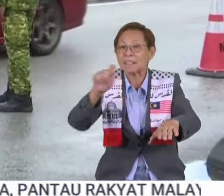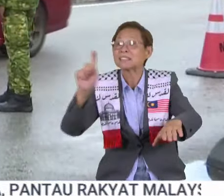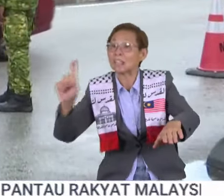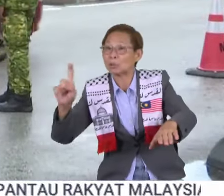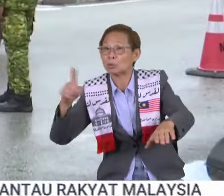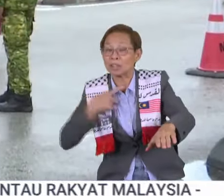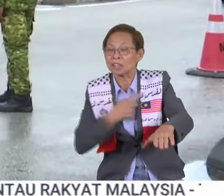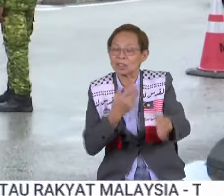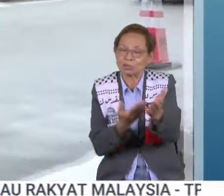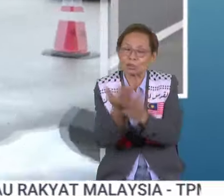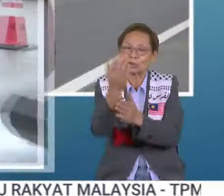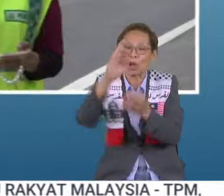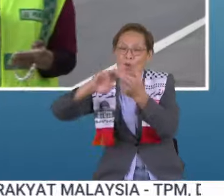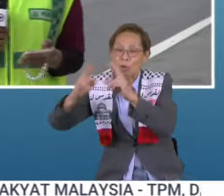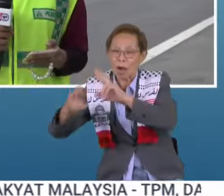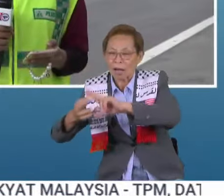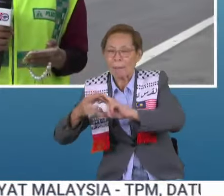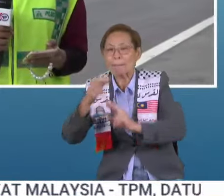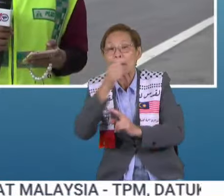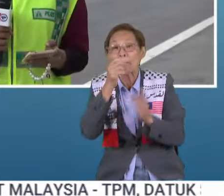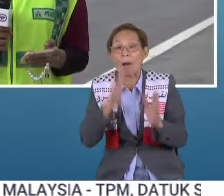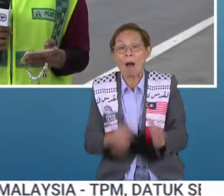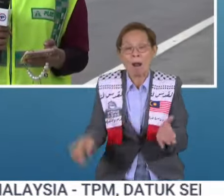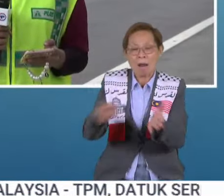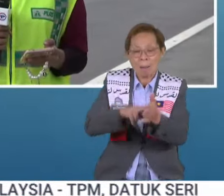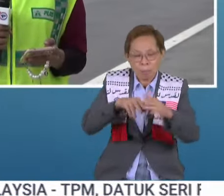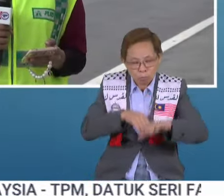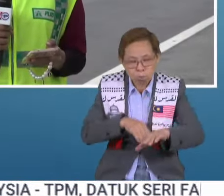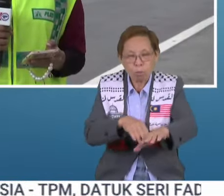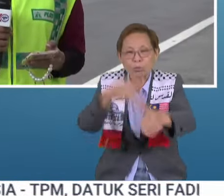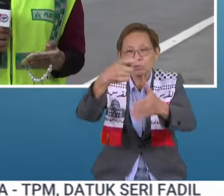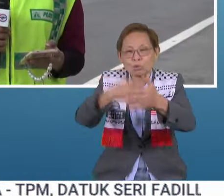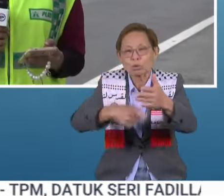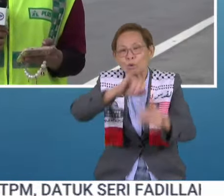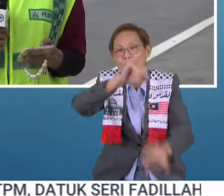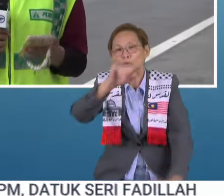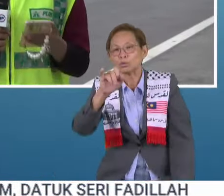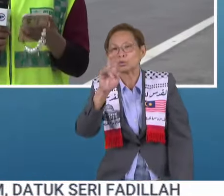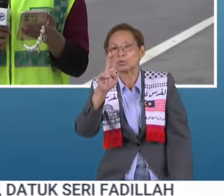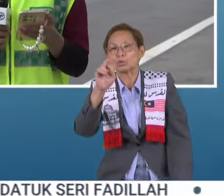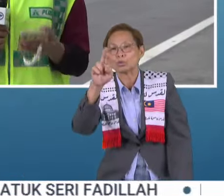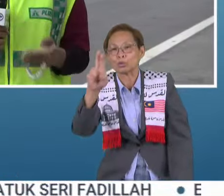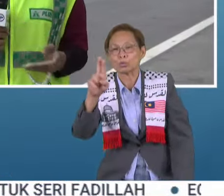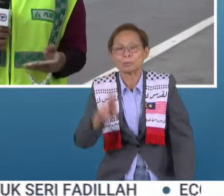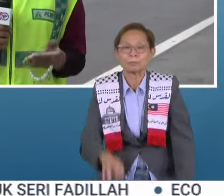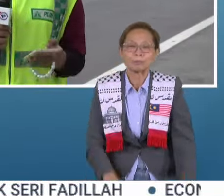Kita terus saja bersama rakan pelapor untuk laporan trafik di Tol Juru. Silakan.